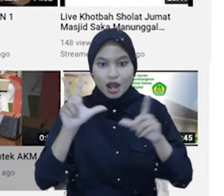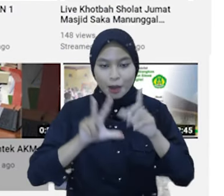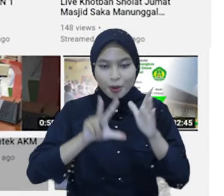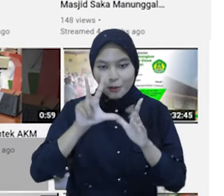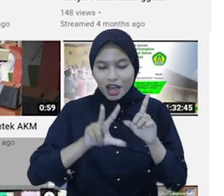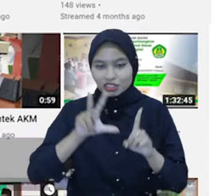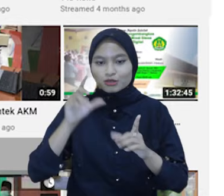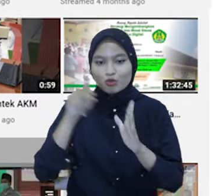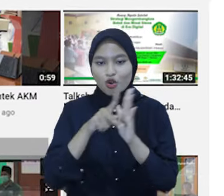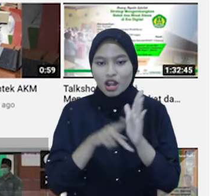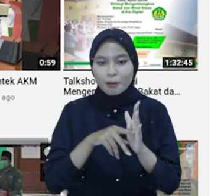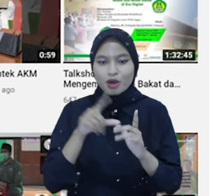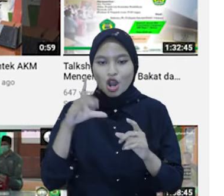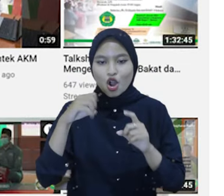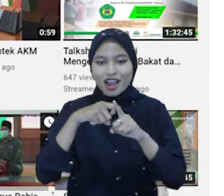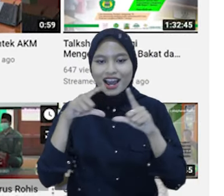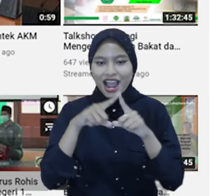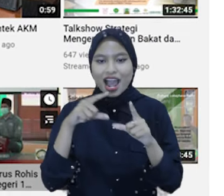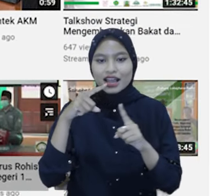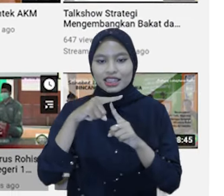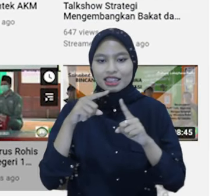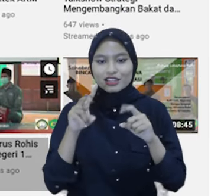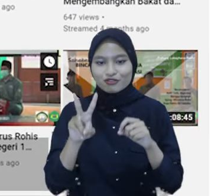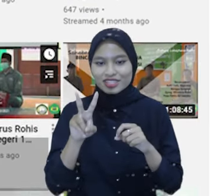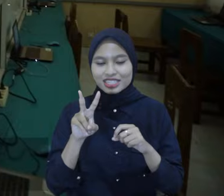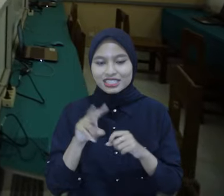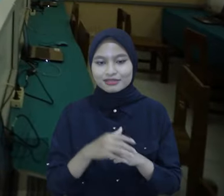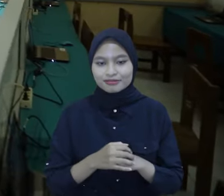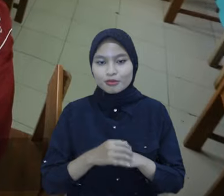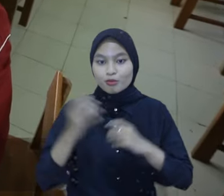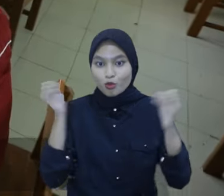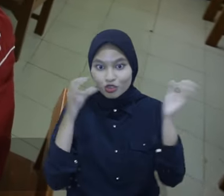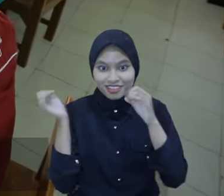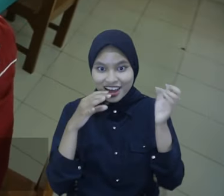18 program acara Loka Dana TV dan podcast.